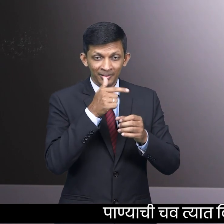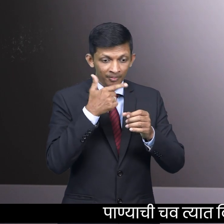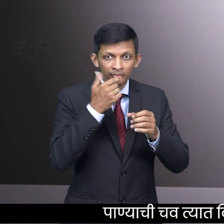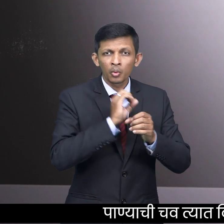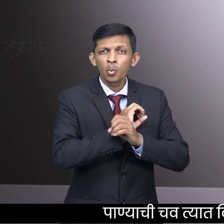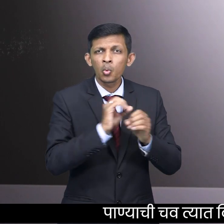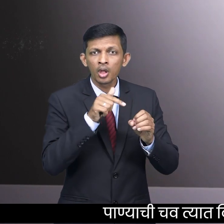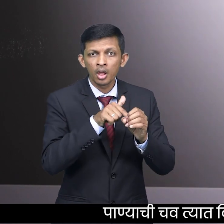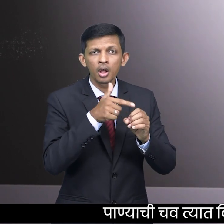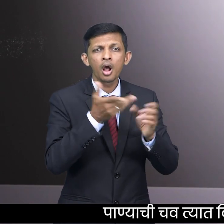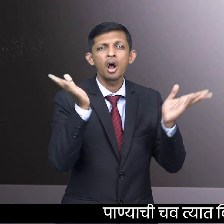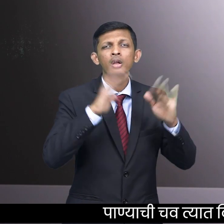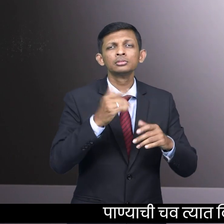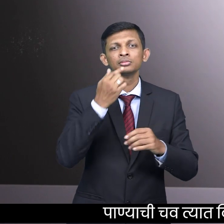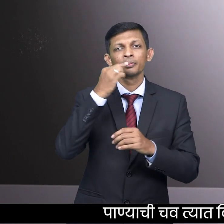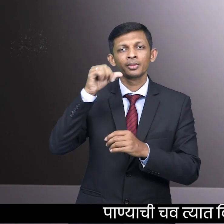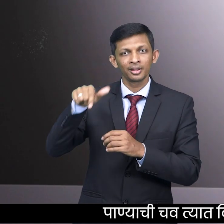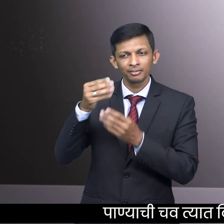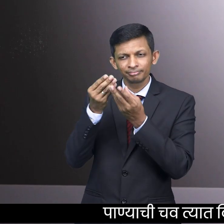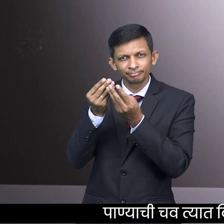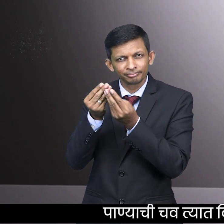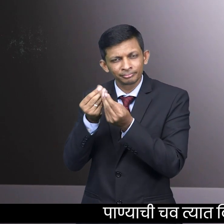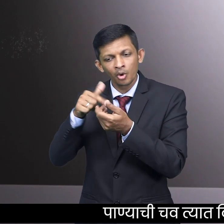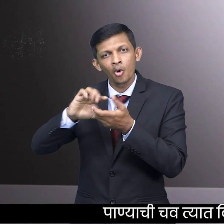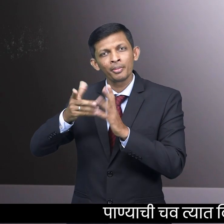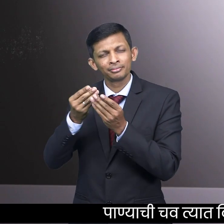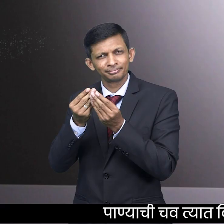पाण्याची चव त्यात विरघळलेल्या क्षार आणि खनिजांपासून